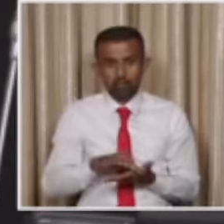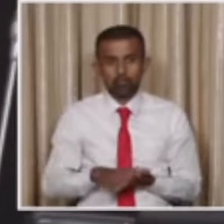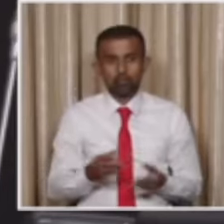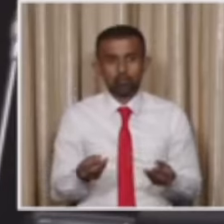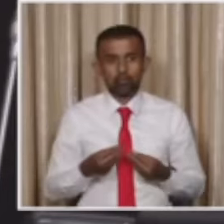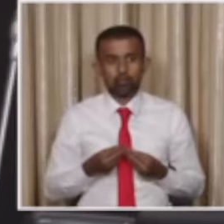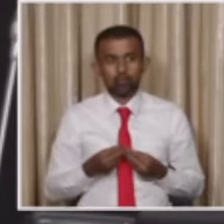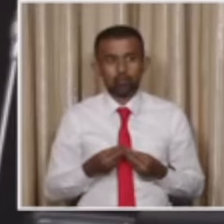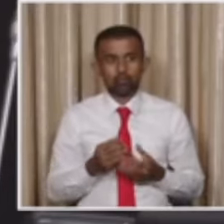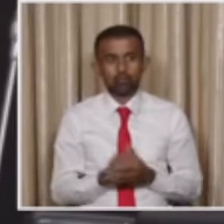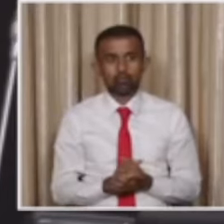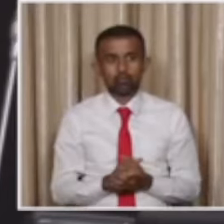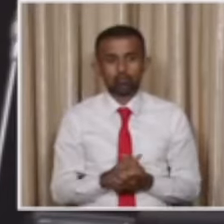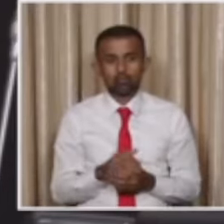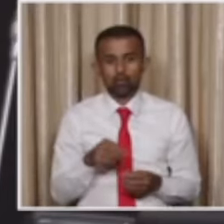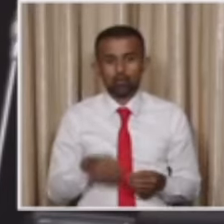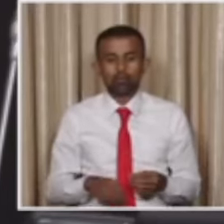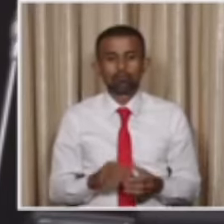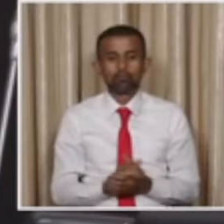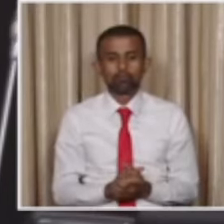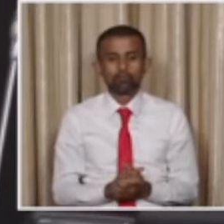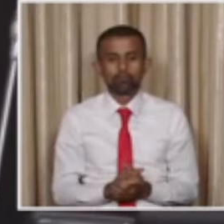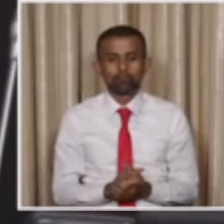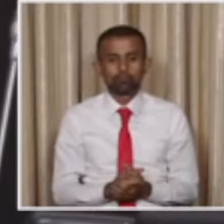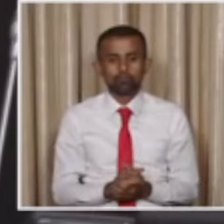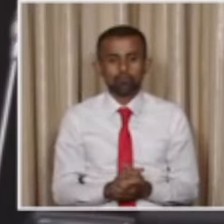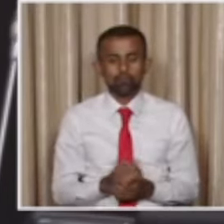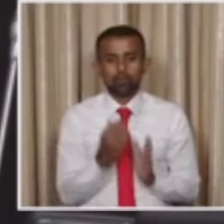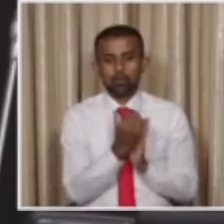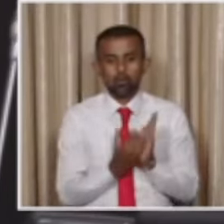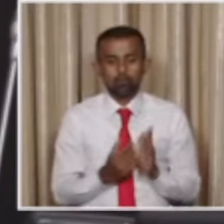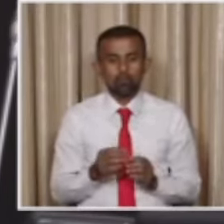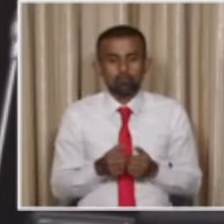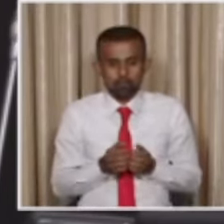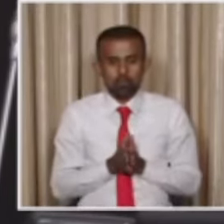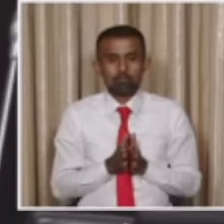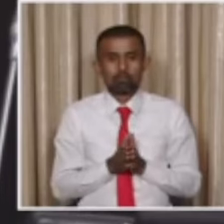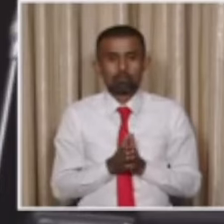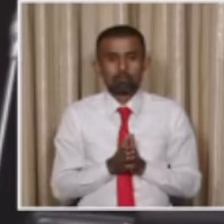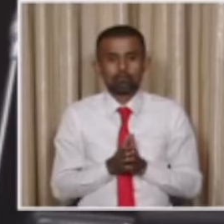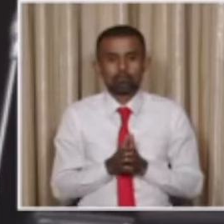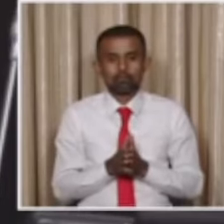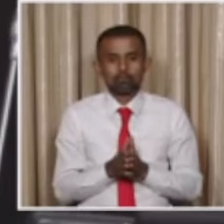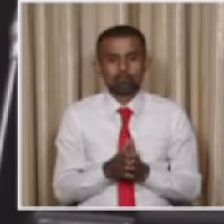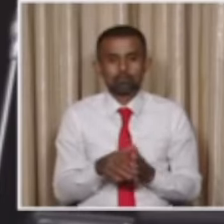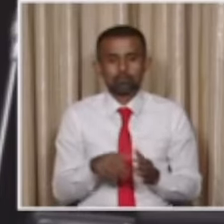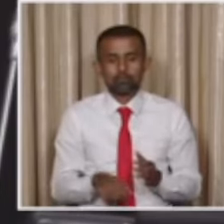ඔය ශ්‍රේෂ්ඨාධිකරණයේ ගේනේම මම බාරගන්නේ. අපි විවස්ථාදායක ස්වාධීනයි. නිසා මේක මම